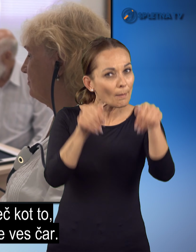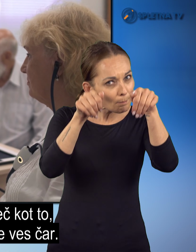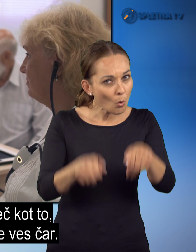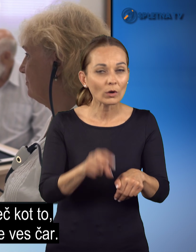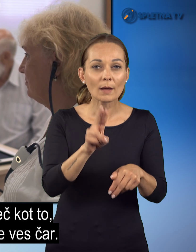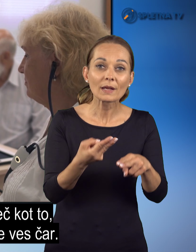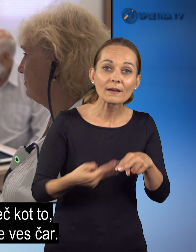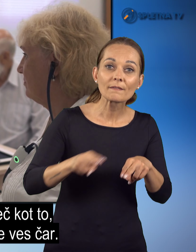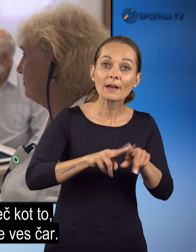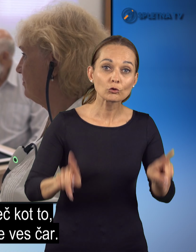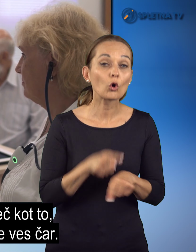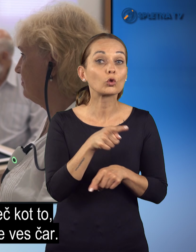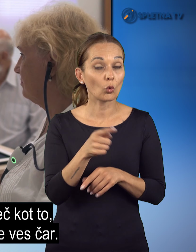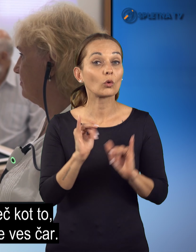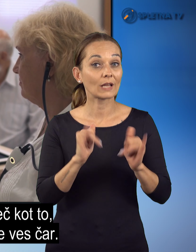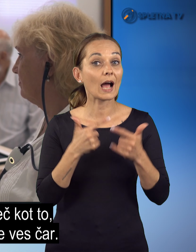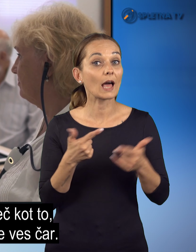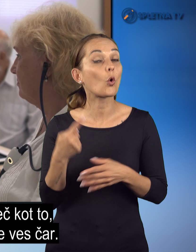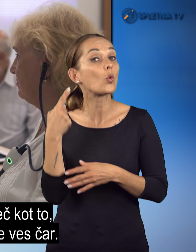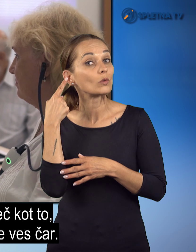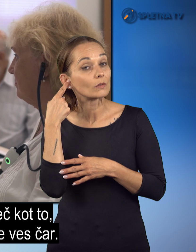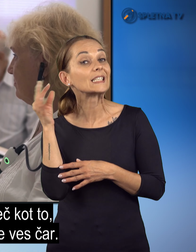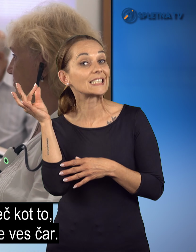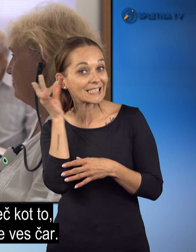ki pa morajo imeti več kot to, da slišijo.